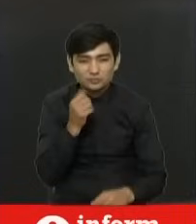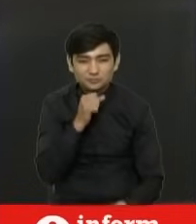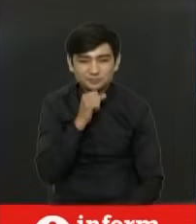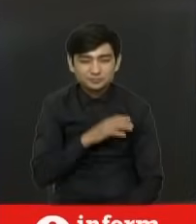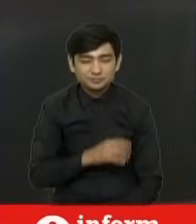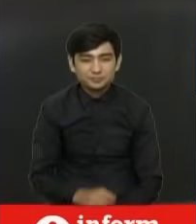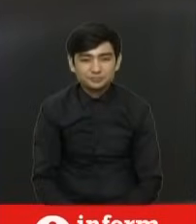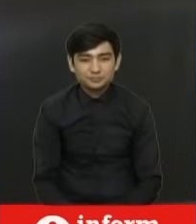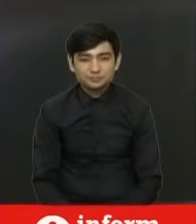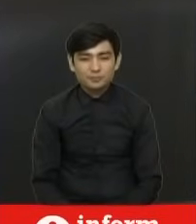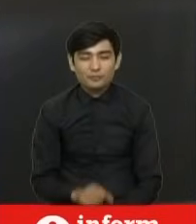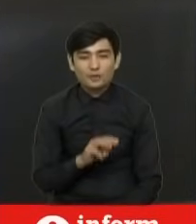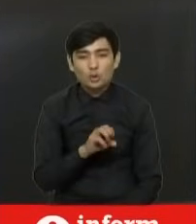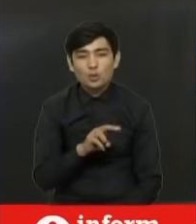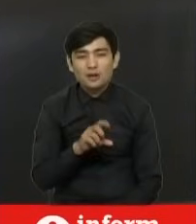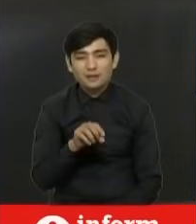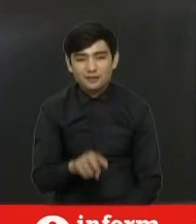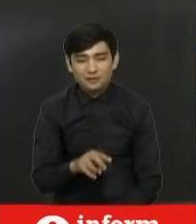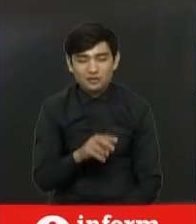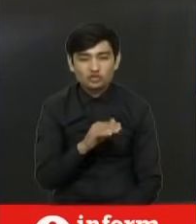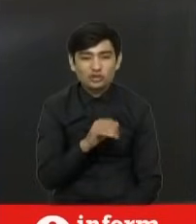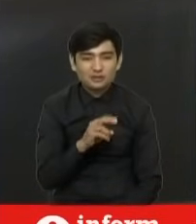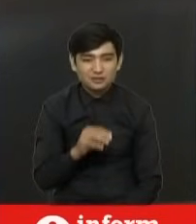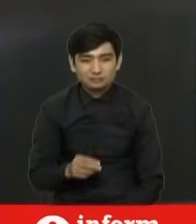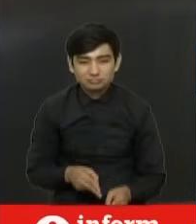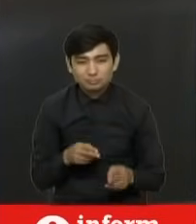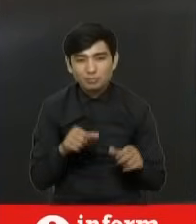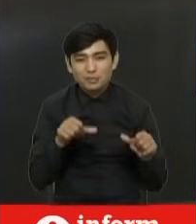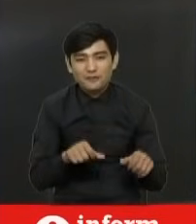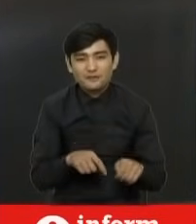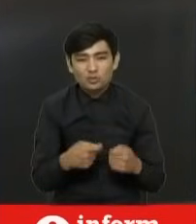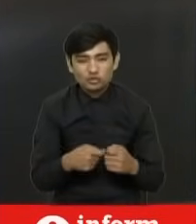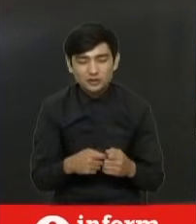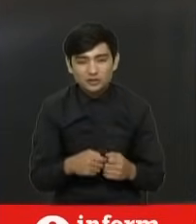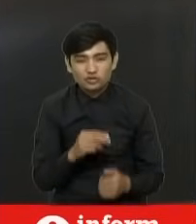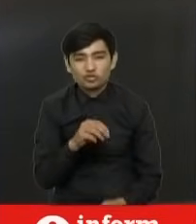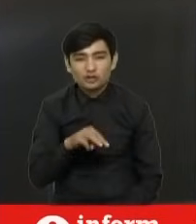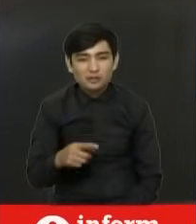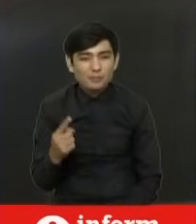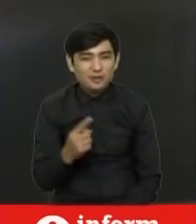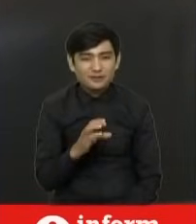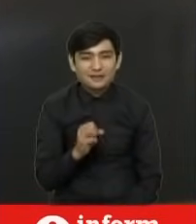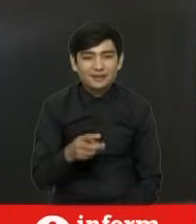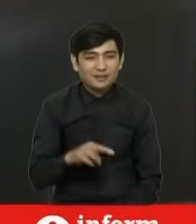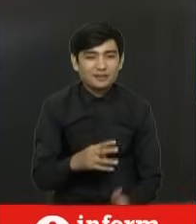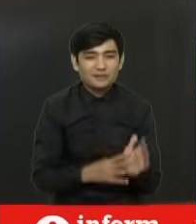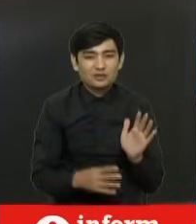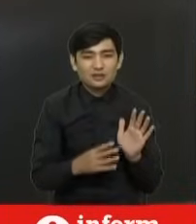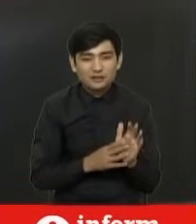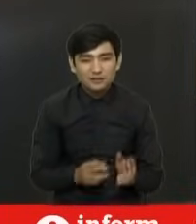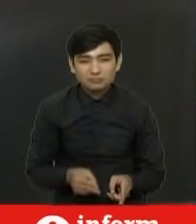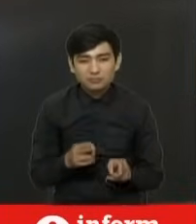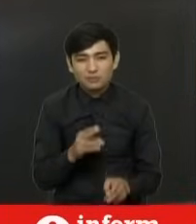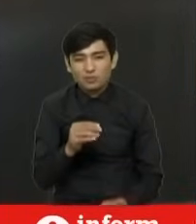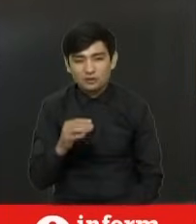Тулигена Лажаслана Кайратовича признать виновным в совершении уголовного правонарушения, предусмотренного частью 1 статьи 99 Уголовного кодекса